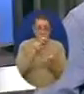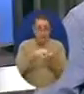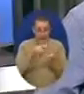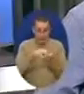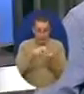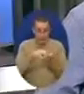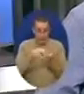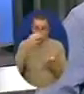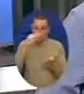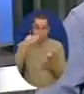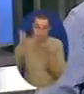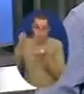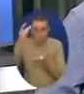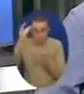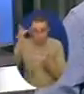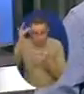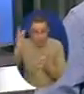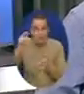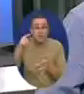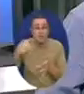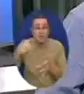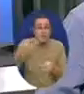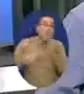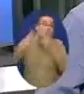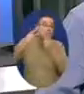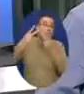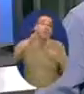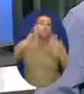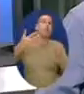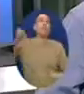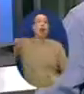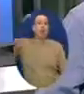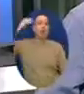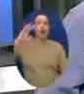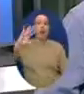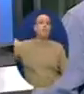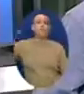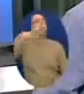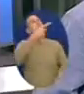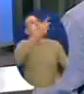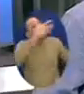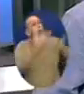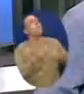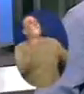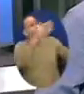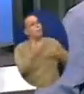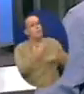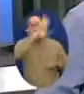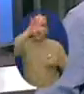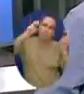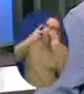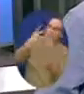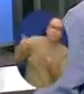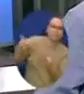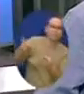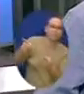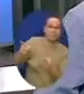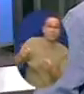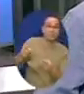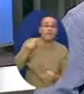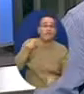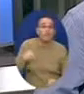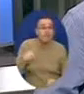אחורה. למקום שבו הם עומדים מול הממשלה וצועקים, תנו לנו עוד, תנו לנו עוד, תנו לנו עוד. הדבר הזה נובע